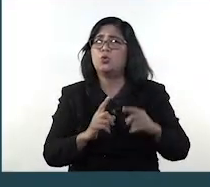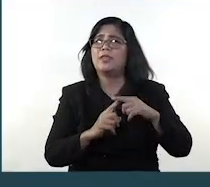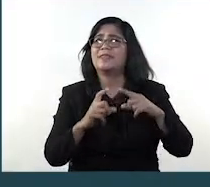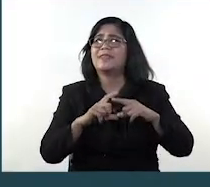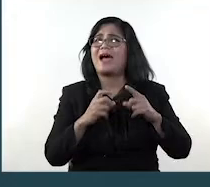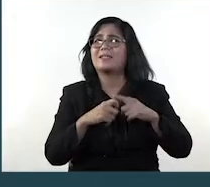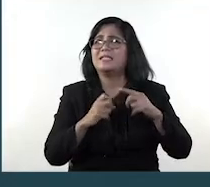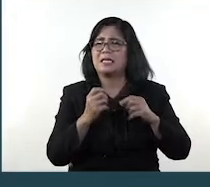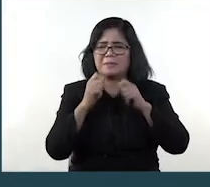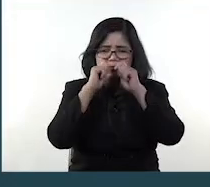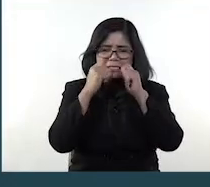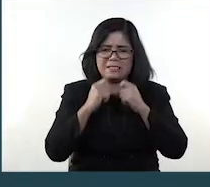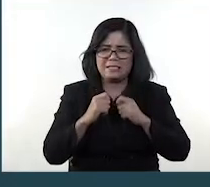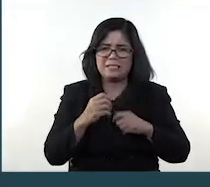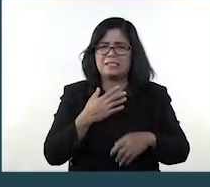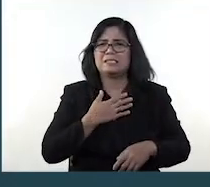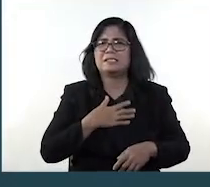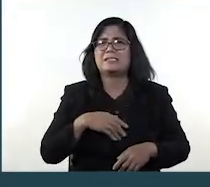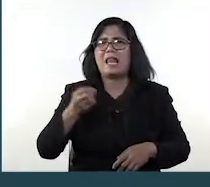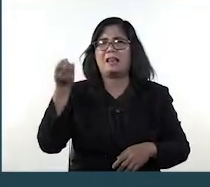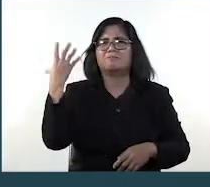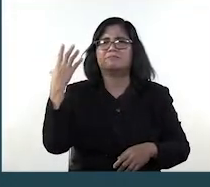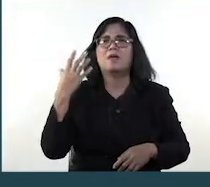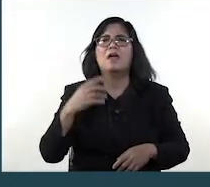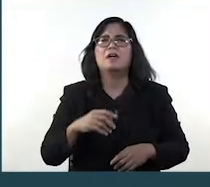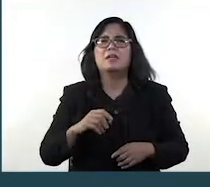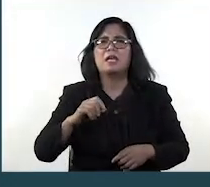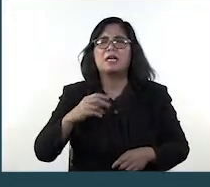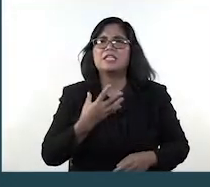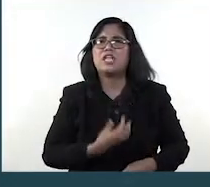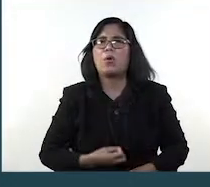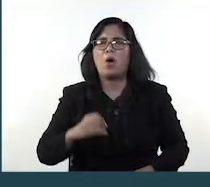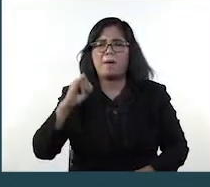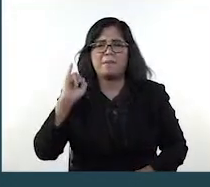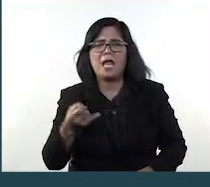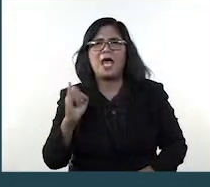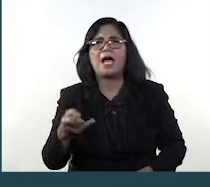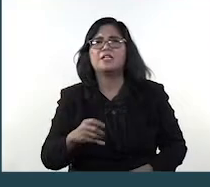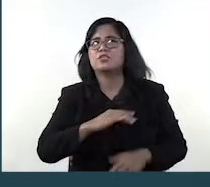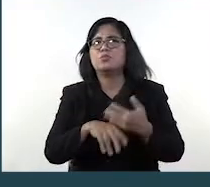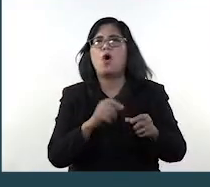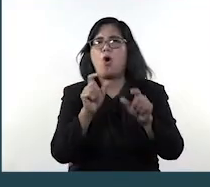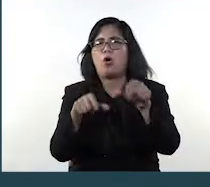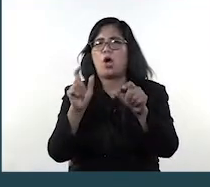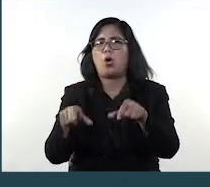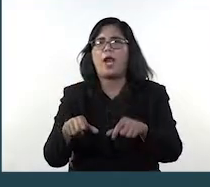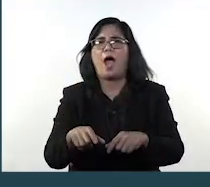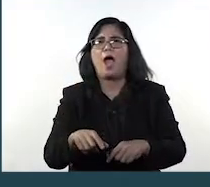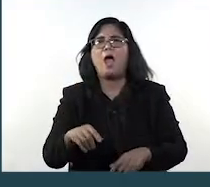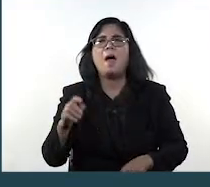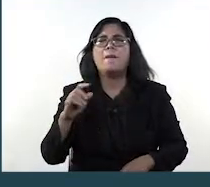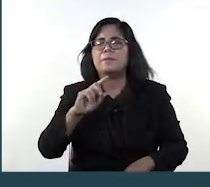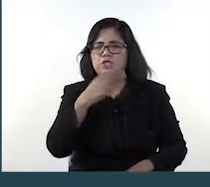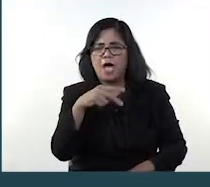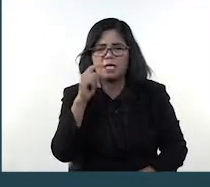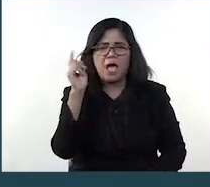menyesali keadaan iblis mau kita kecewa dan menyalahkan semua orang di sekitar kita iblis mau kita selalu mencari alasan